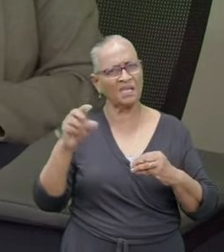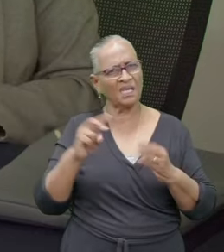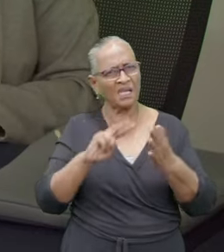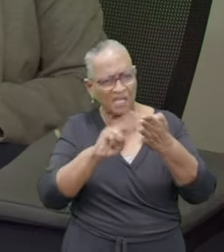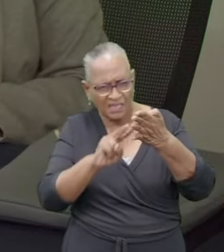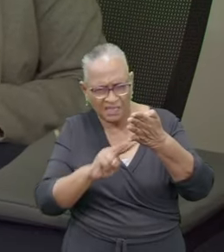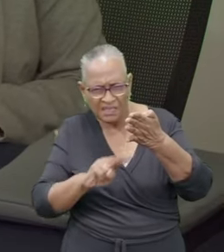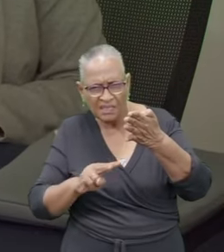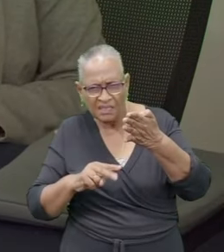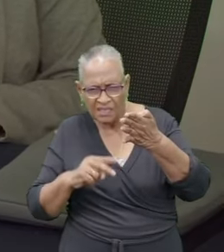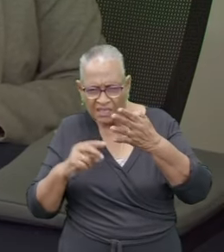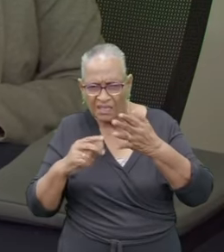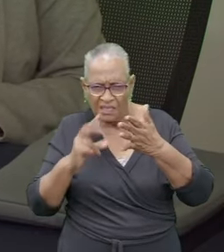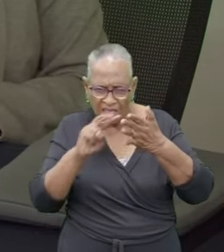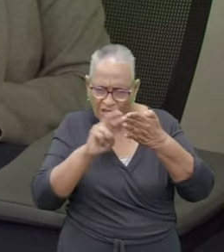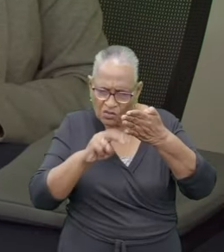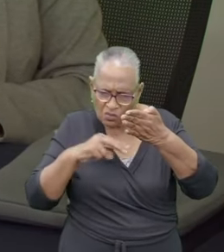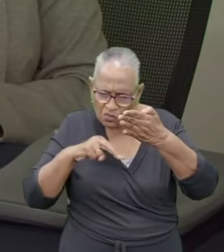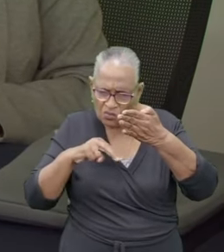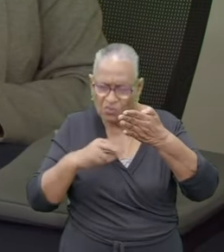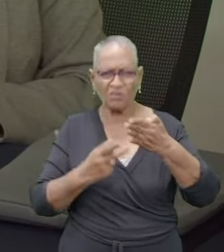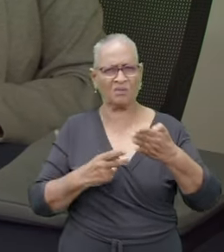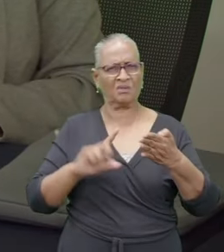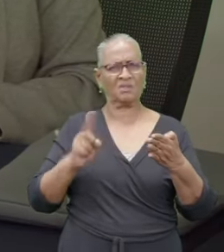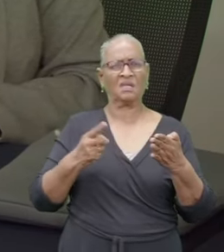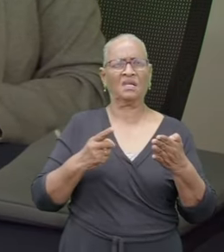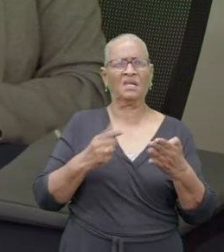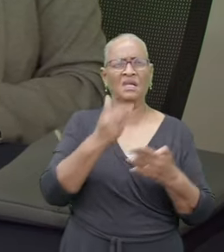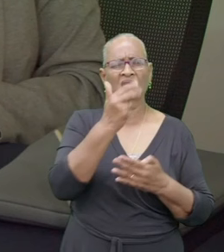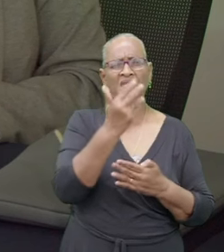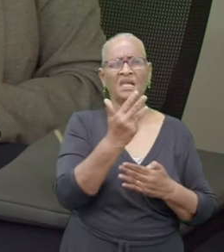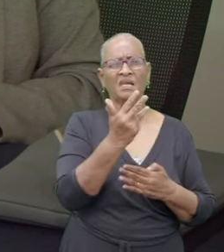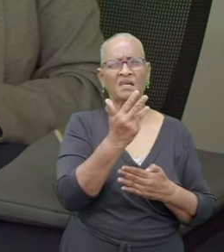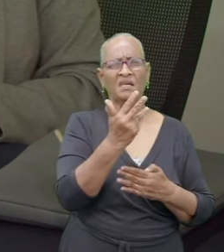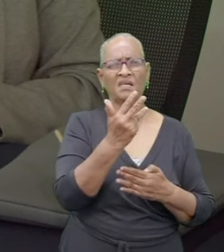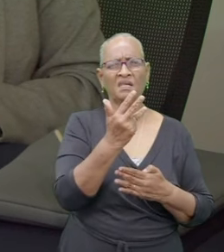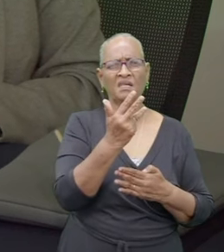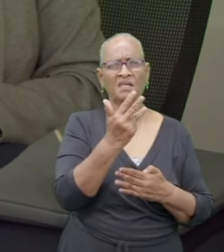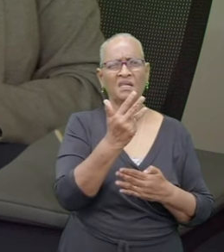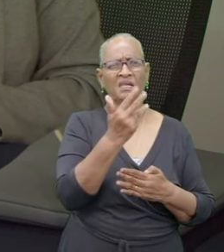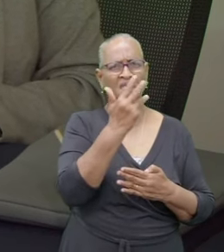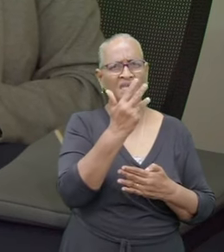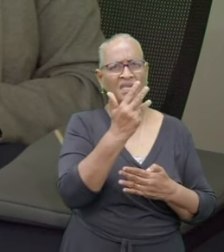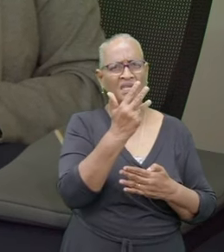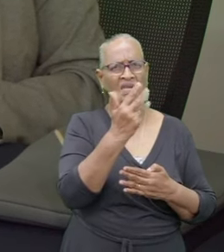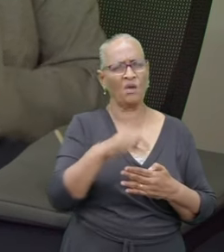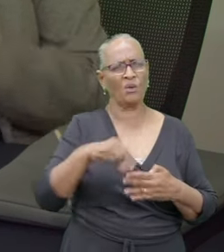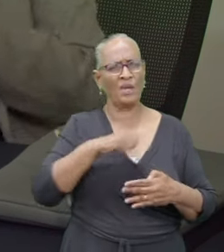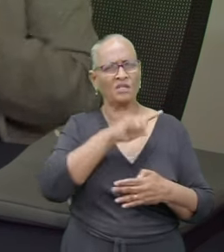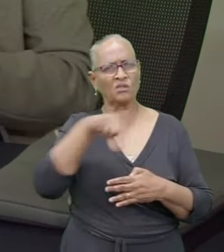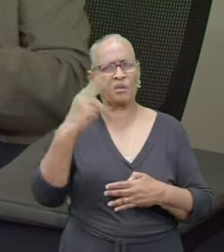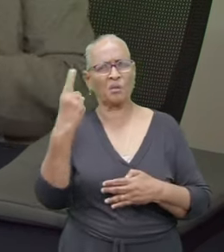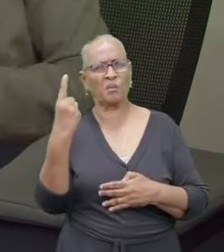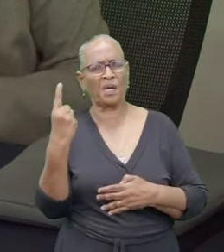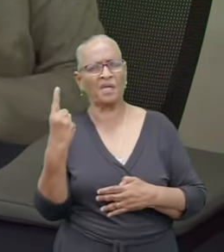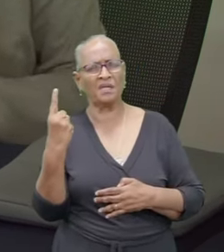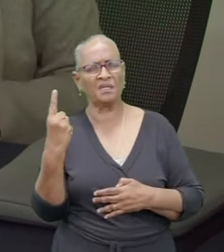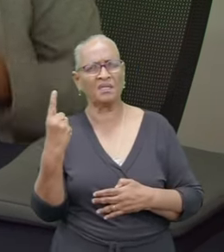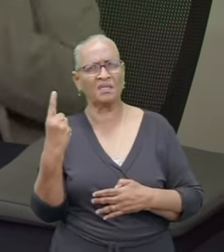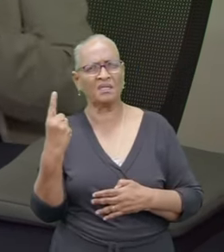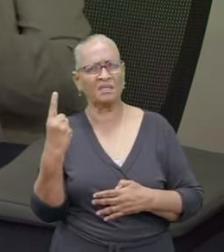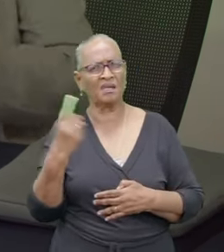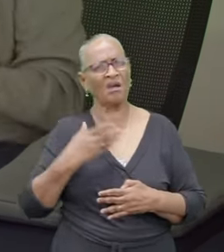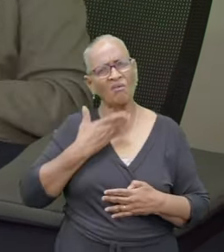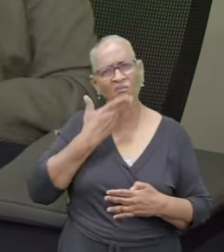heel snel, daar hebben ze 9 en wij hebben in Suriname maar 1. En ik denk, de vraag